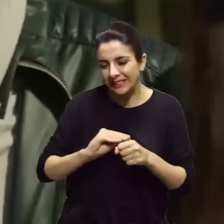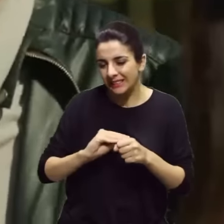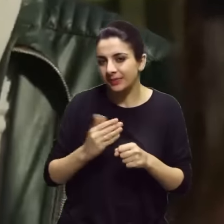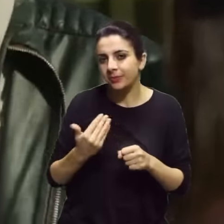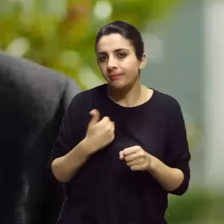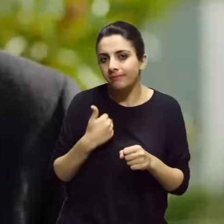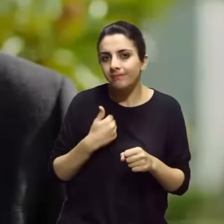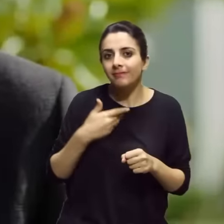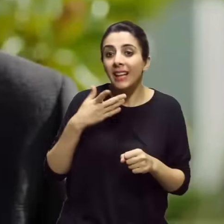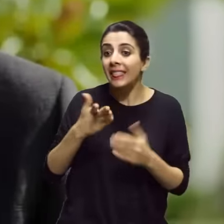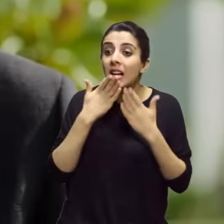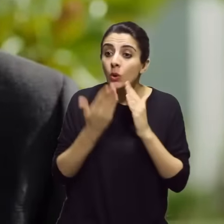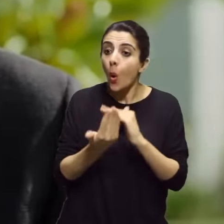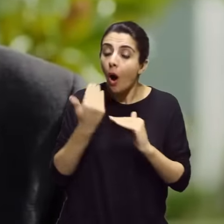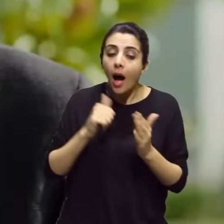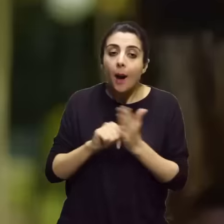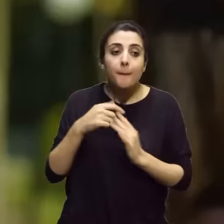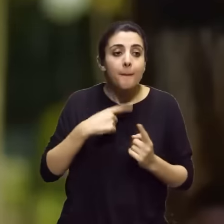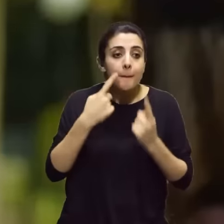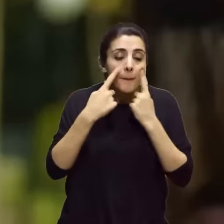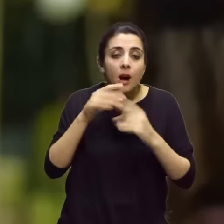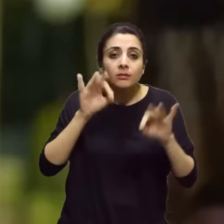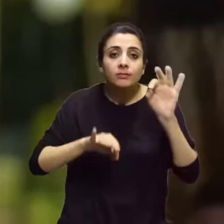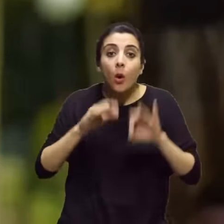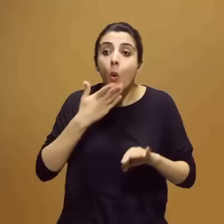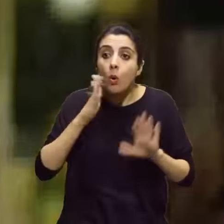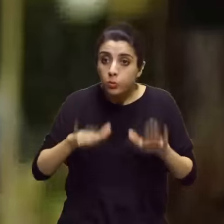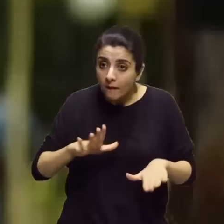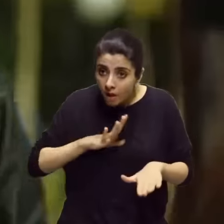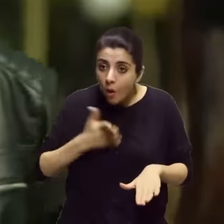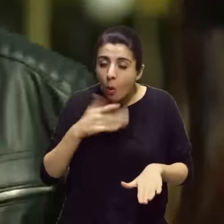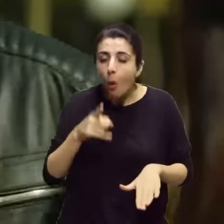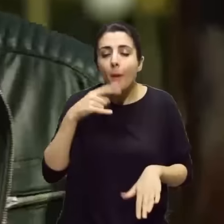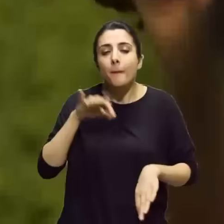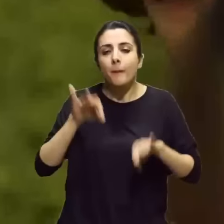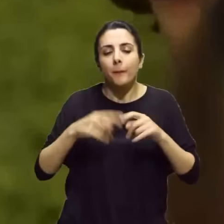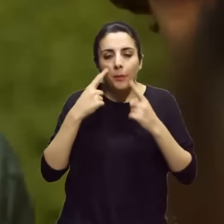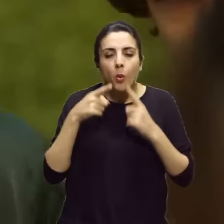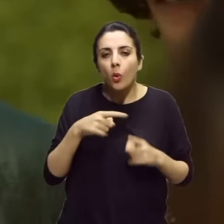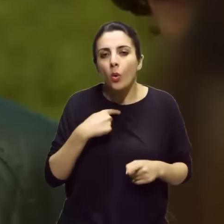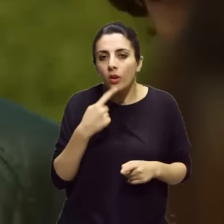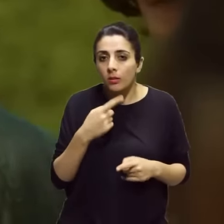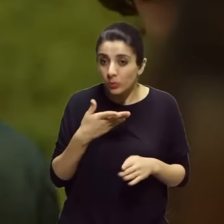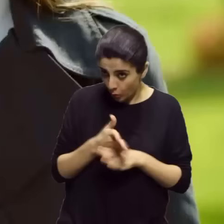hani gelip dersinizden önce herkese bakıyorum. Okulda mı acaba yoksa değil mi falan diye. Değil mi Ahmet?